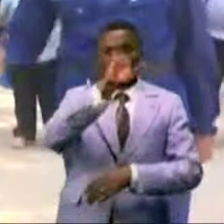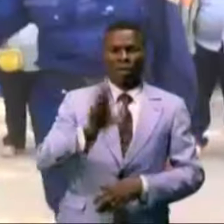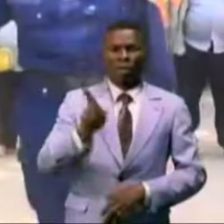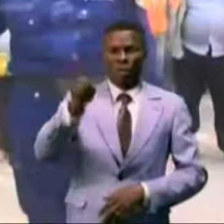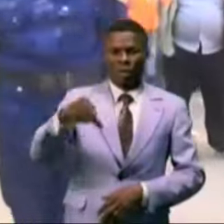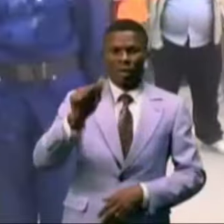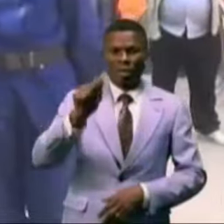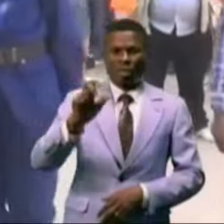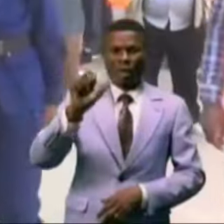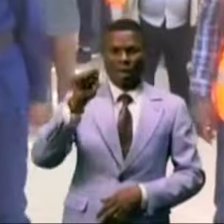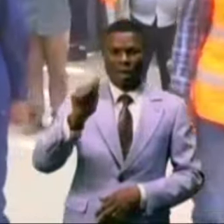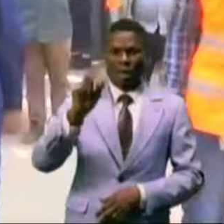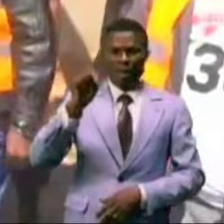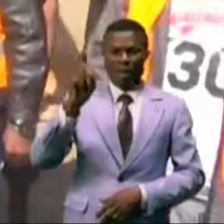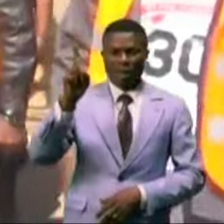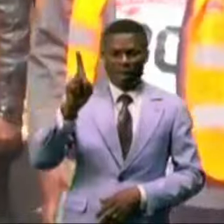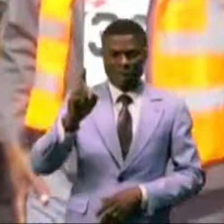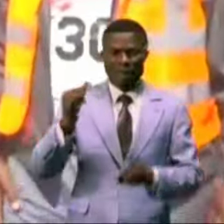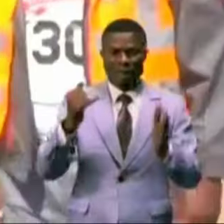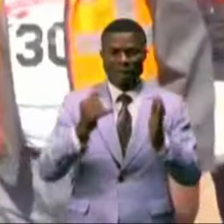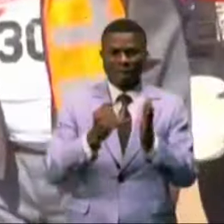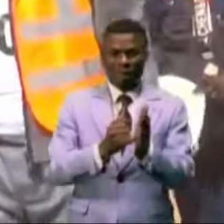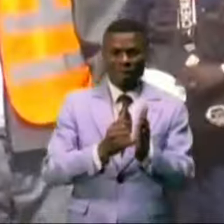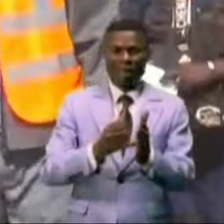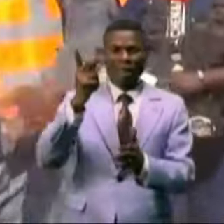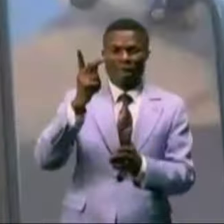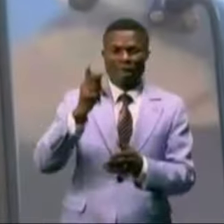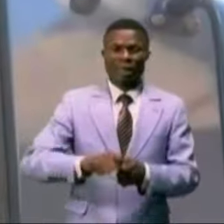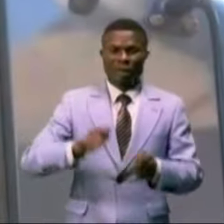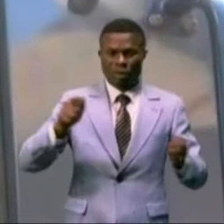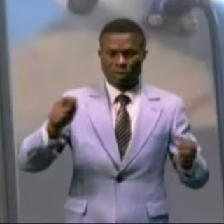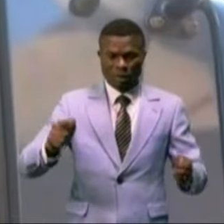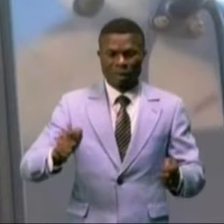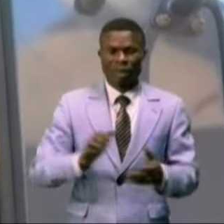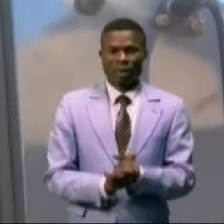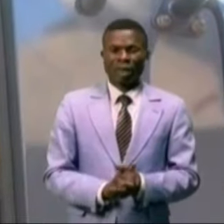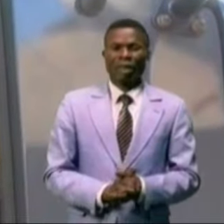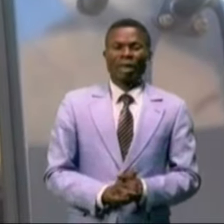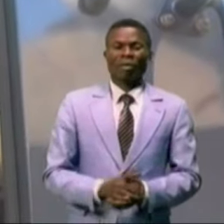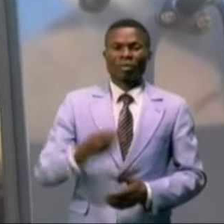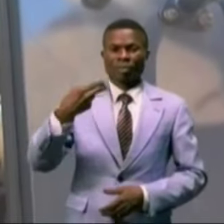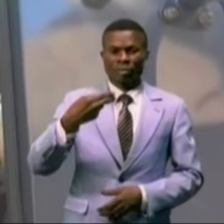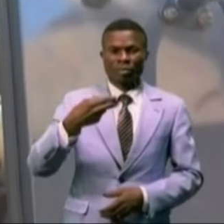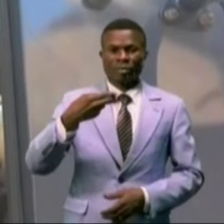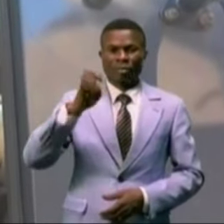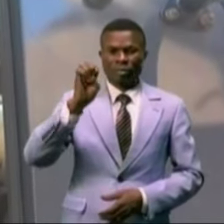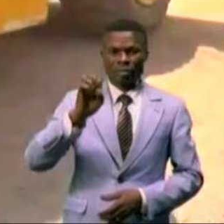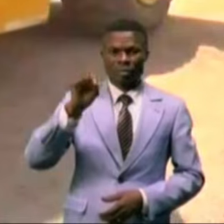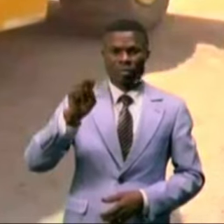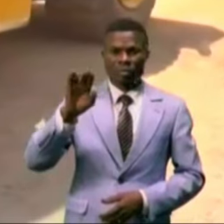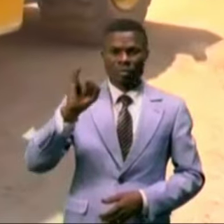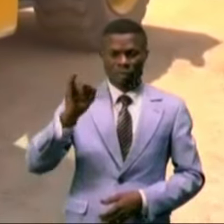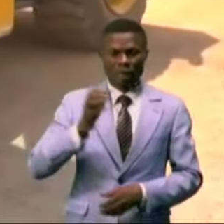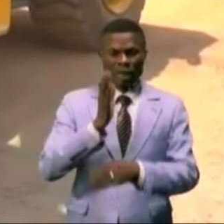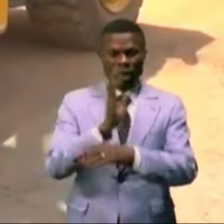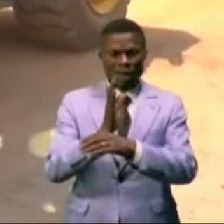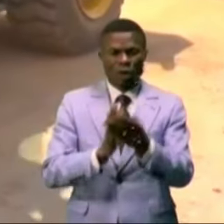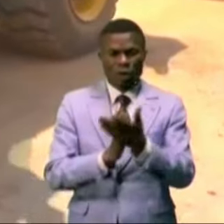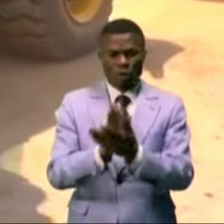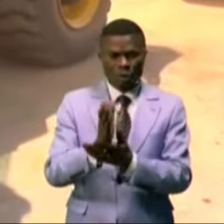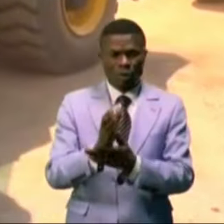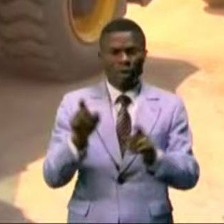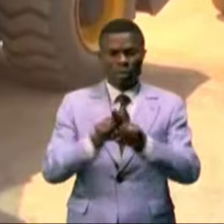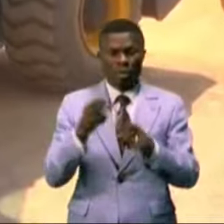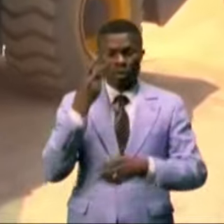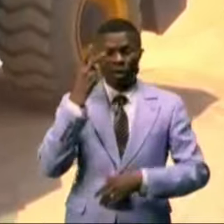une distance de 6 km de route en terre battue. Henri Mungomba a donné en même temps les orientations conformément à la